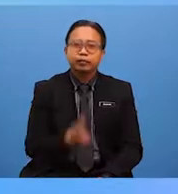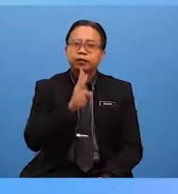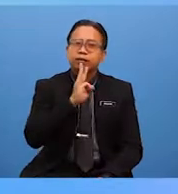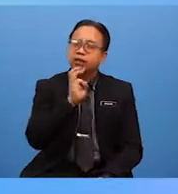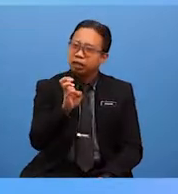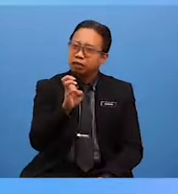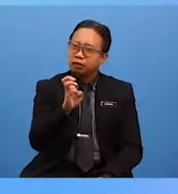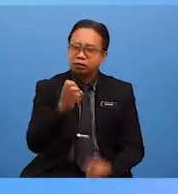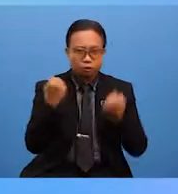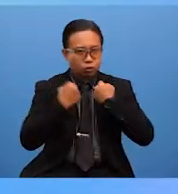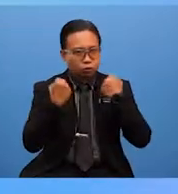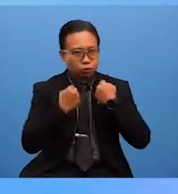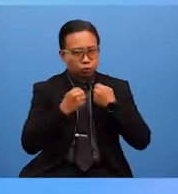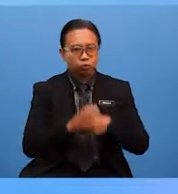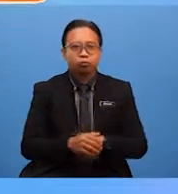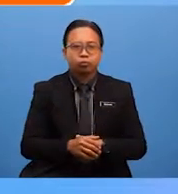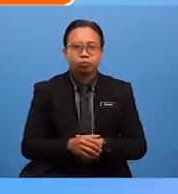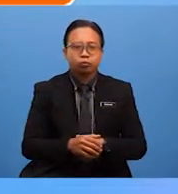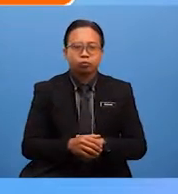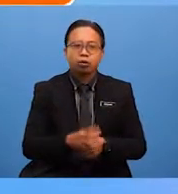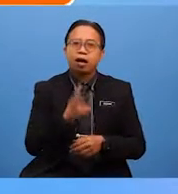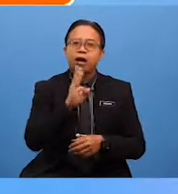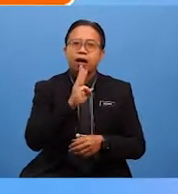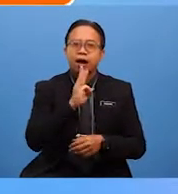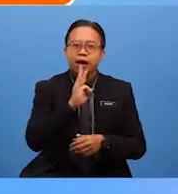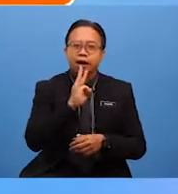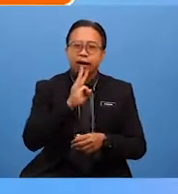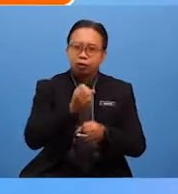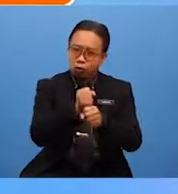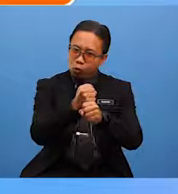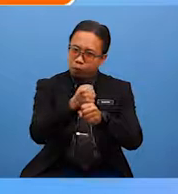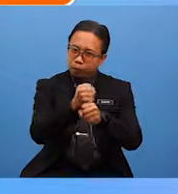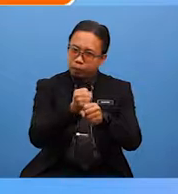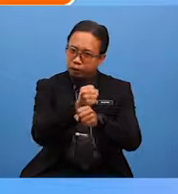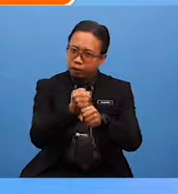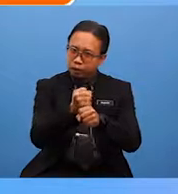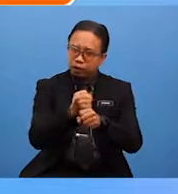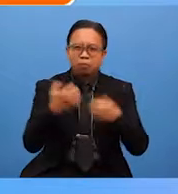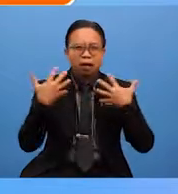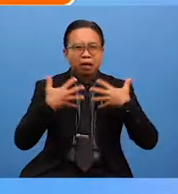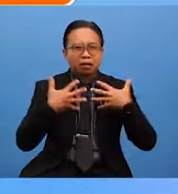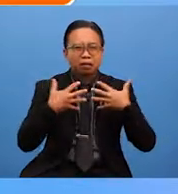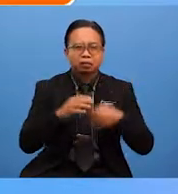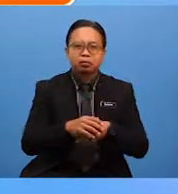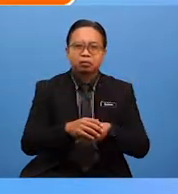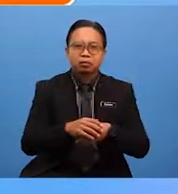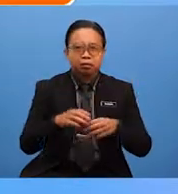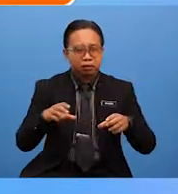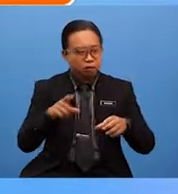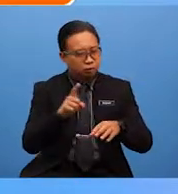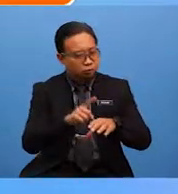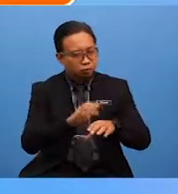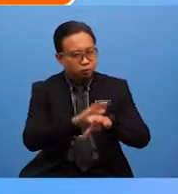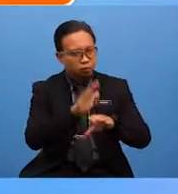berasa sejuk manakala air kopi berasa panas apabila disentuh ini